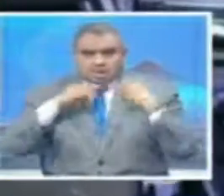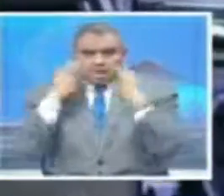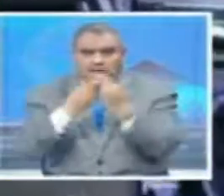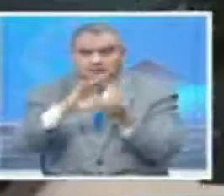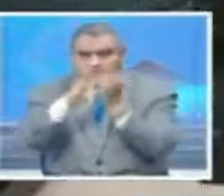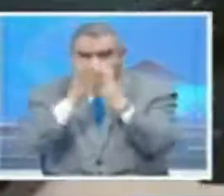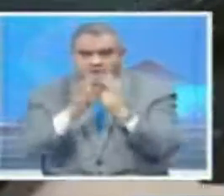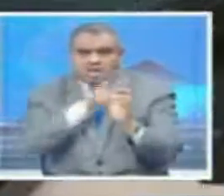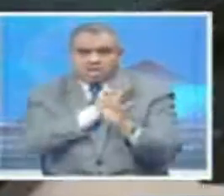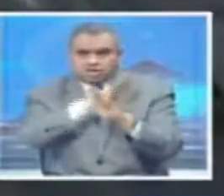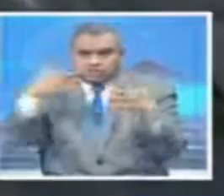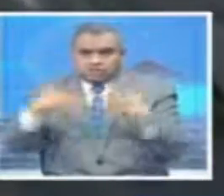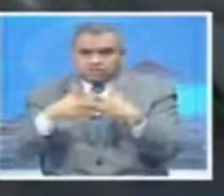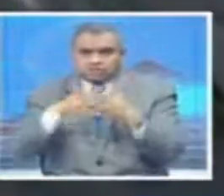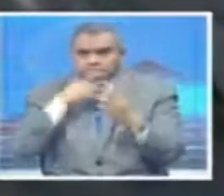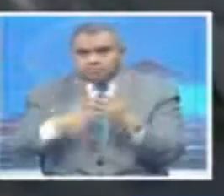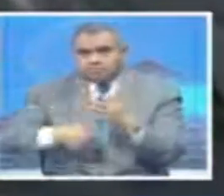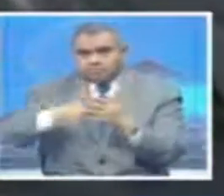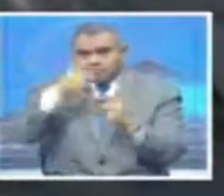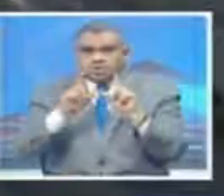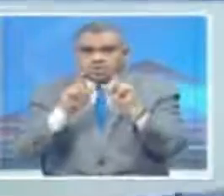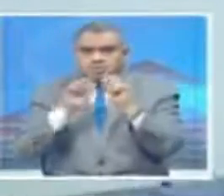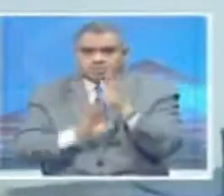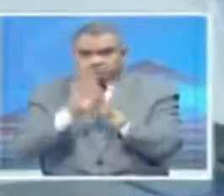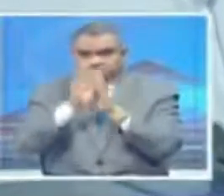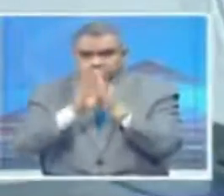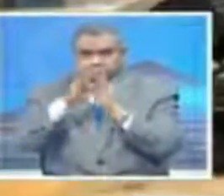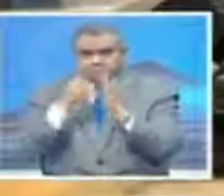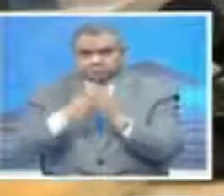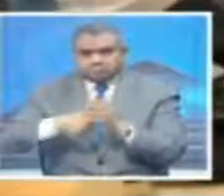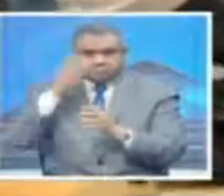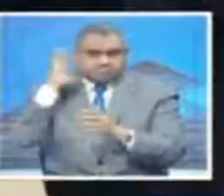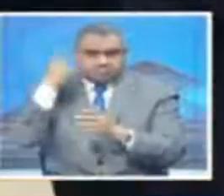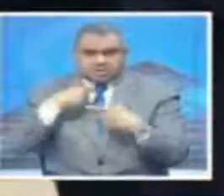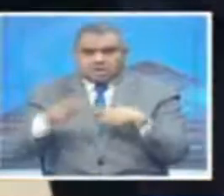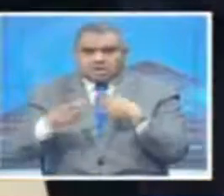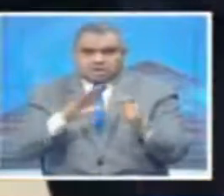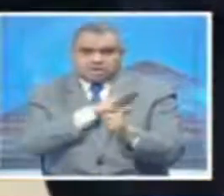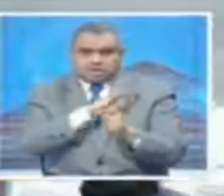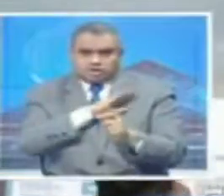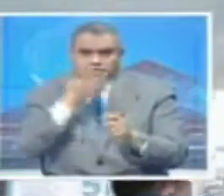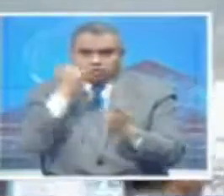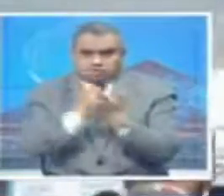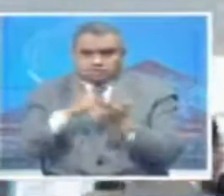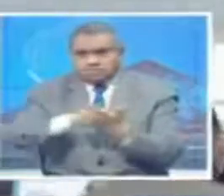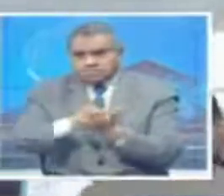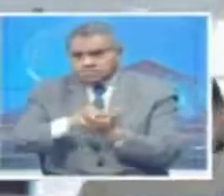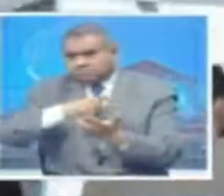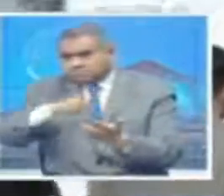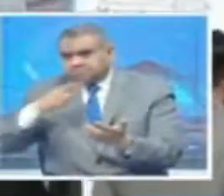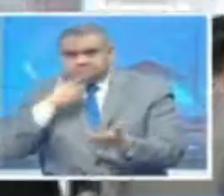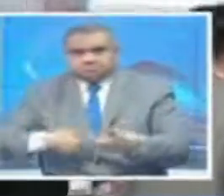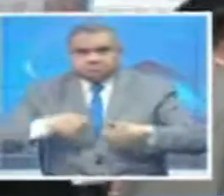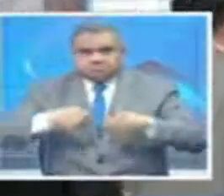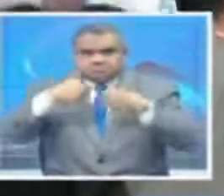الصناعات العسكرية للاطلاع على أحدث ما وصل إليه مجال الإنتاج والتصنيع العسكري للأسلحة ذات